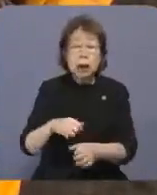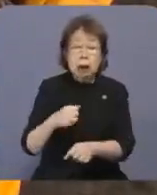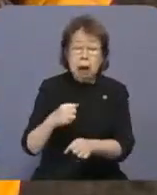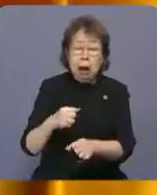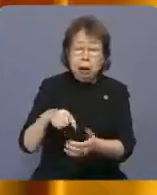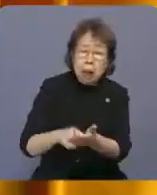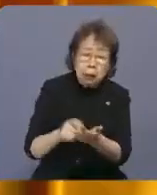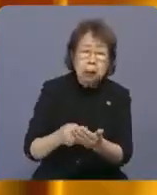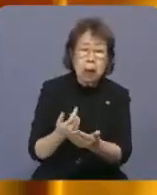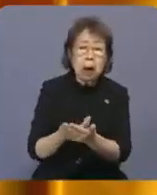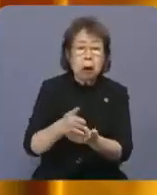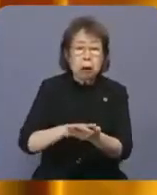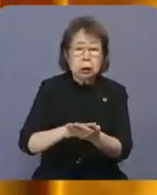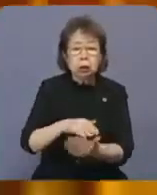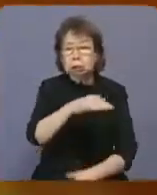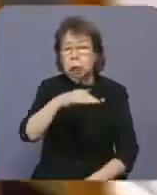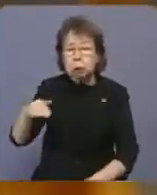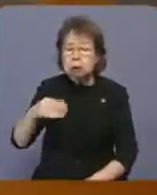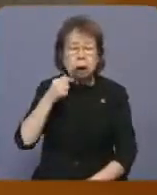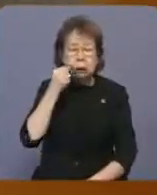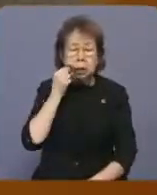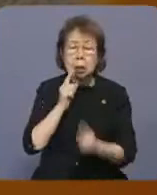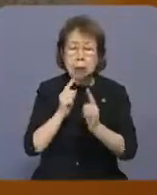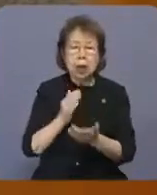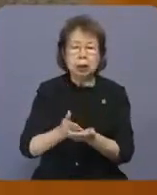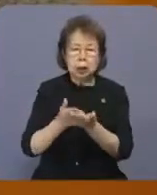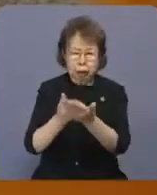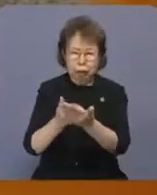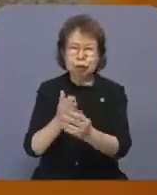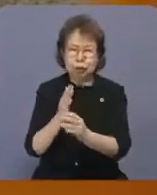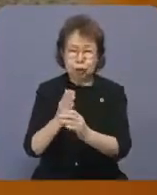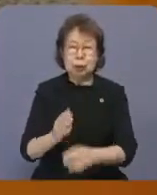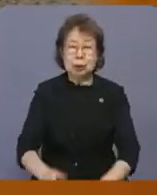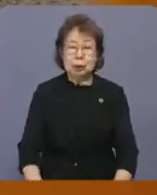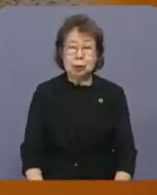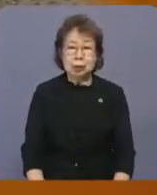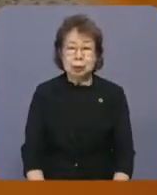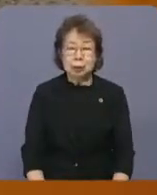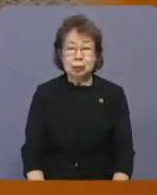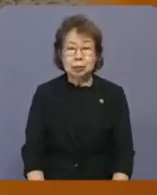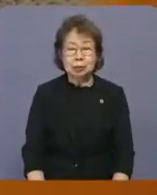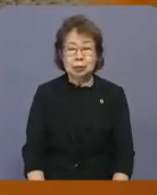당장 기준 개정을 할 수 없다는 입장입니다. KBS 뉴스 최재훈입니다.